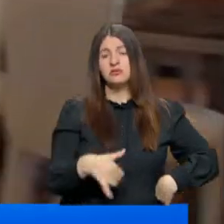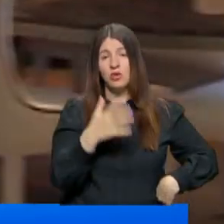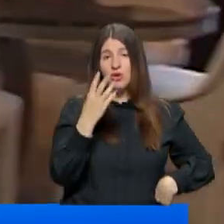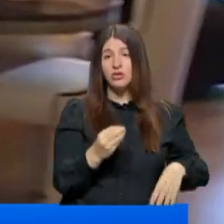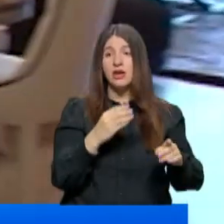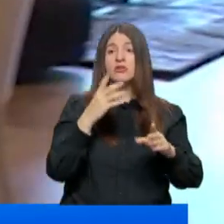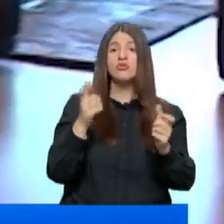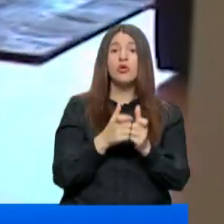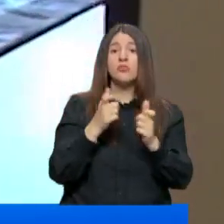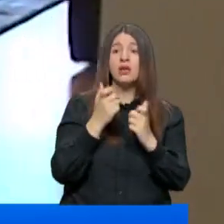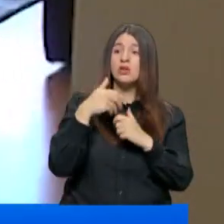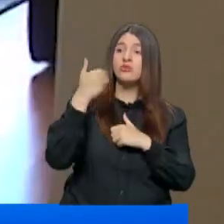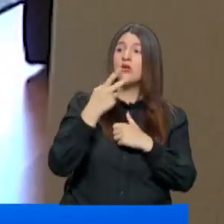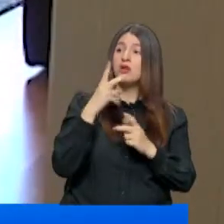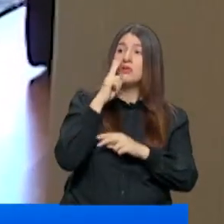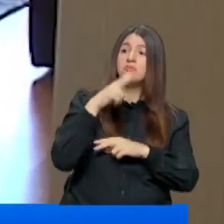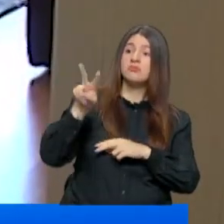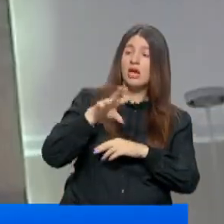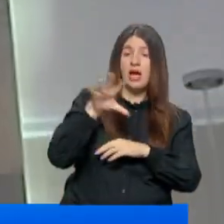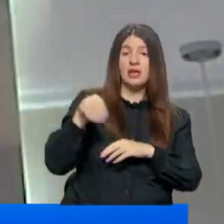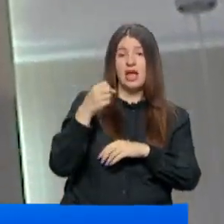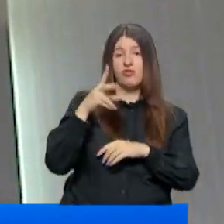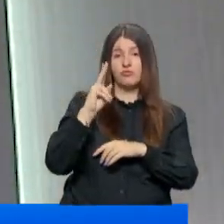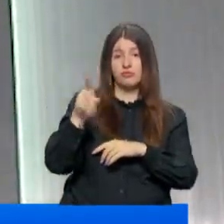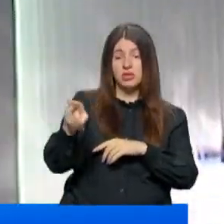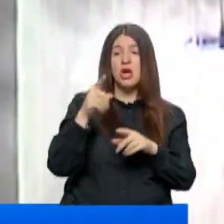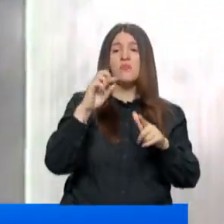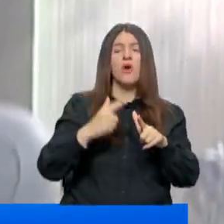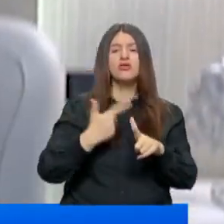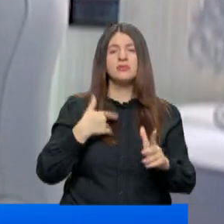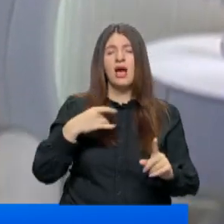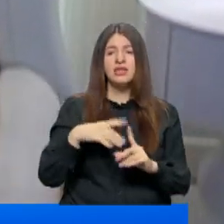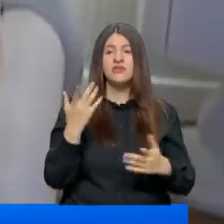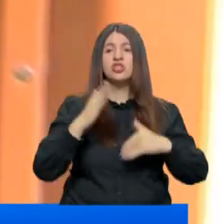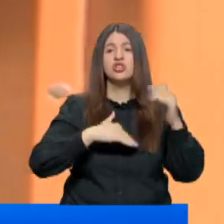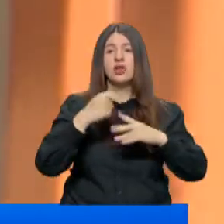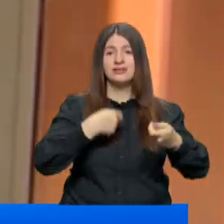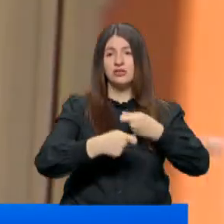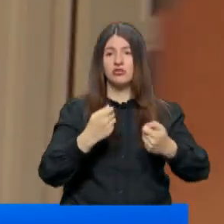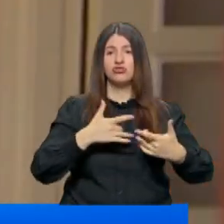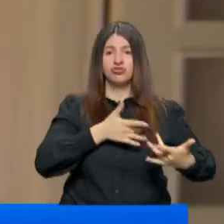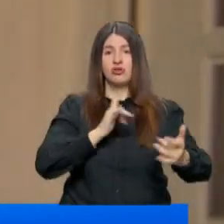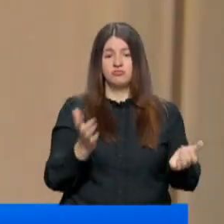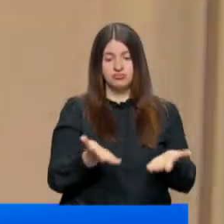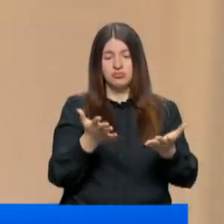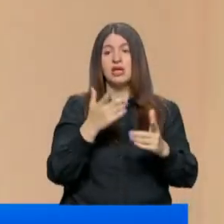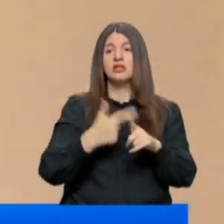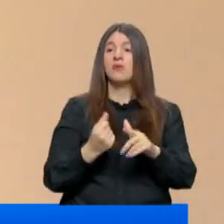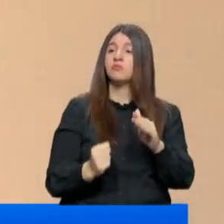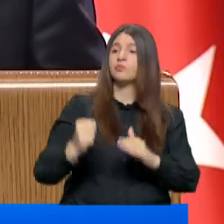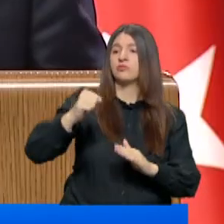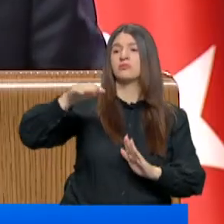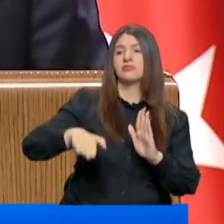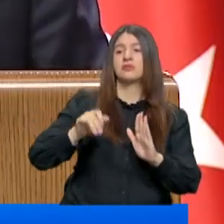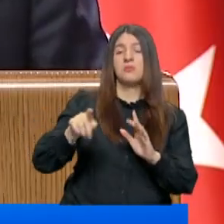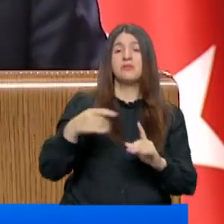kabine toplantısında konuşan Erdoğan'ın açıklamalarına çevrildi. Cumhurbaşkanı, projeyle amacımız inşaat sektörünü canlandırmak, kira artışlarını da düşürmek